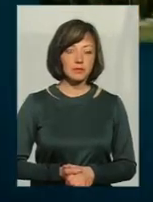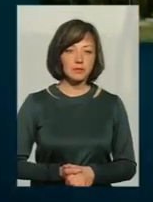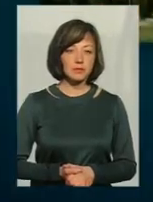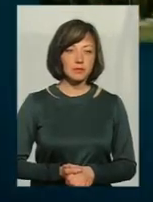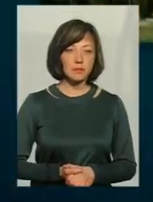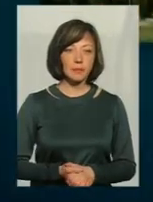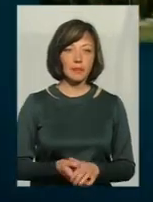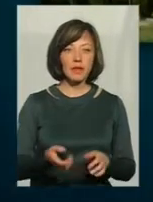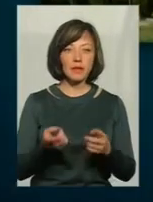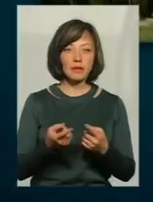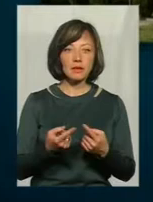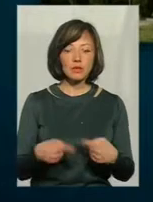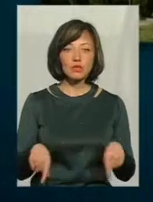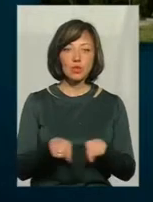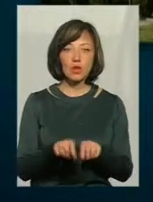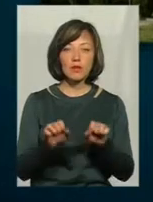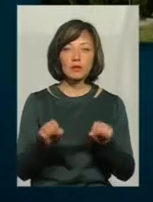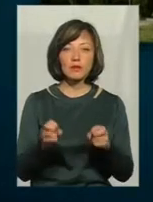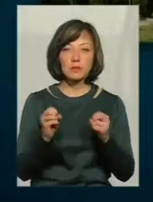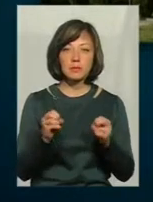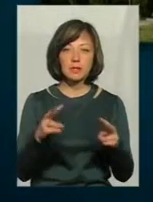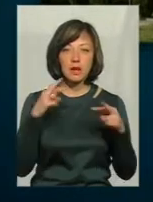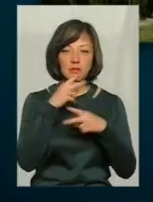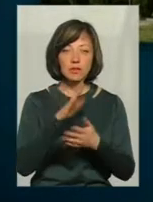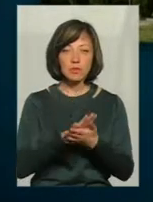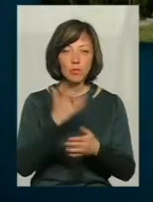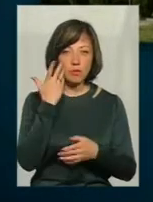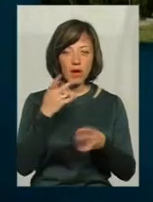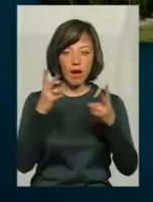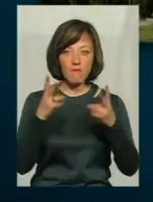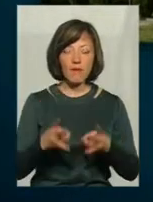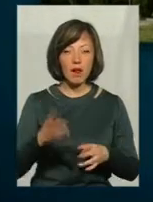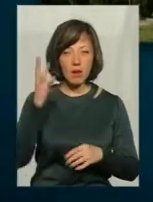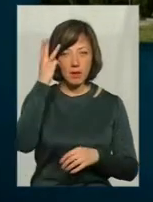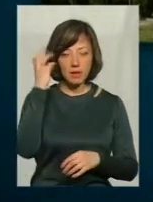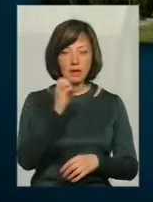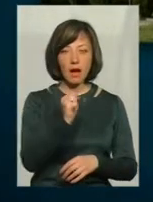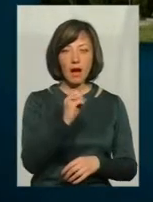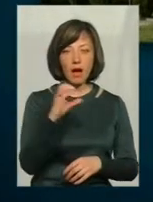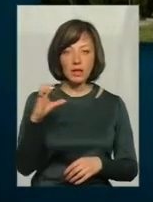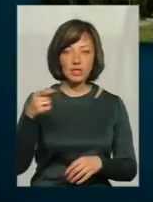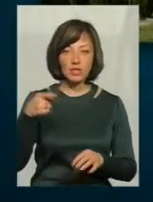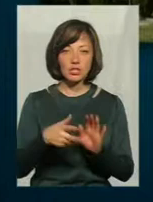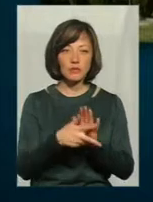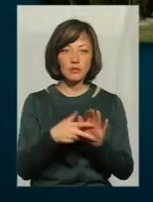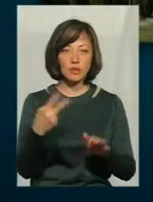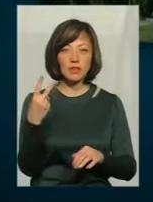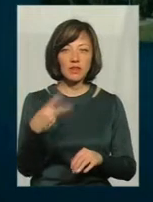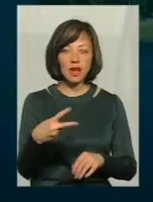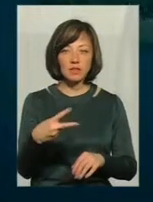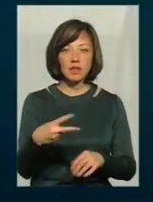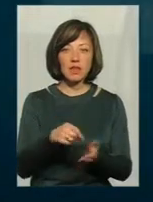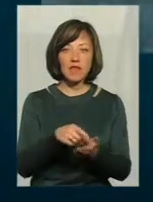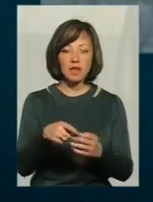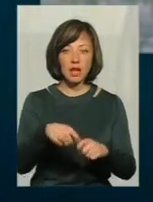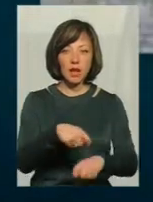Зона можливого небезпечного радіаційного забруднення при аварії на Хмельницькій АЕС становить 1820 квадратних